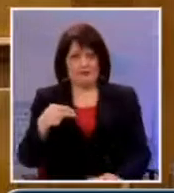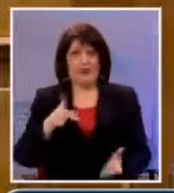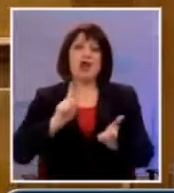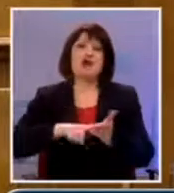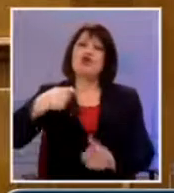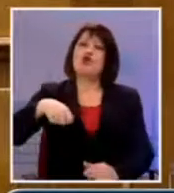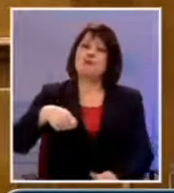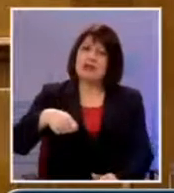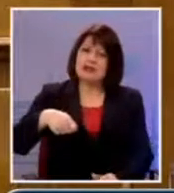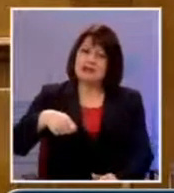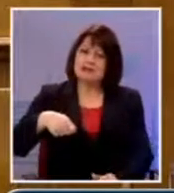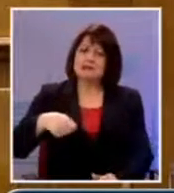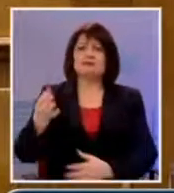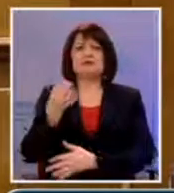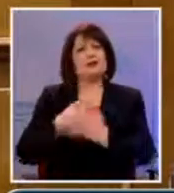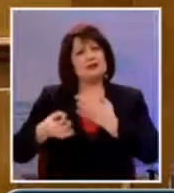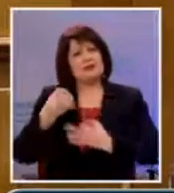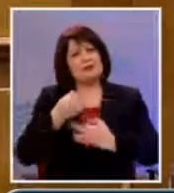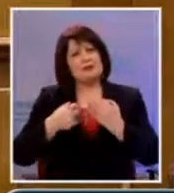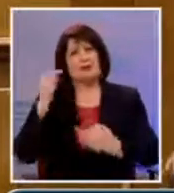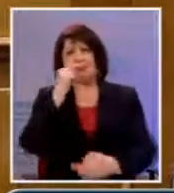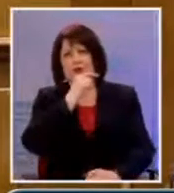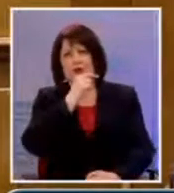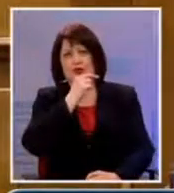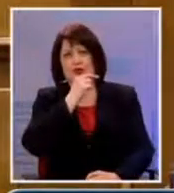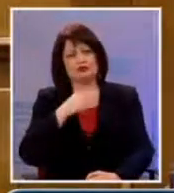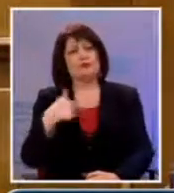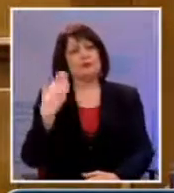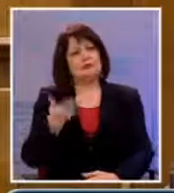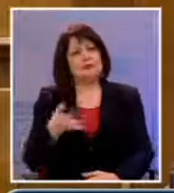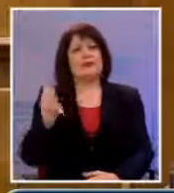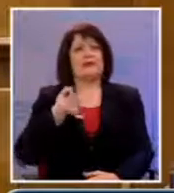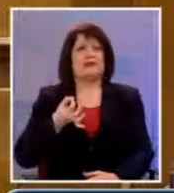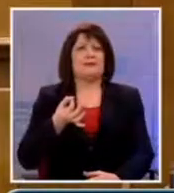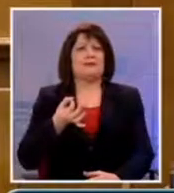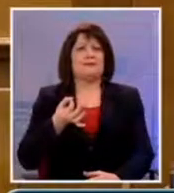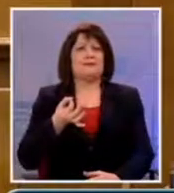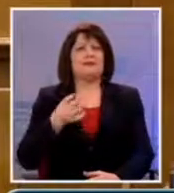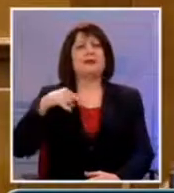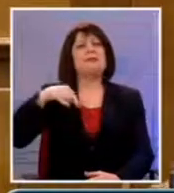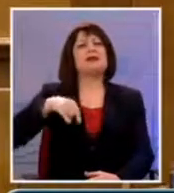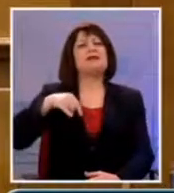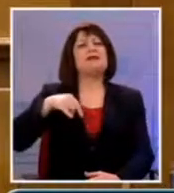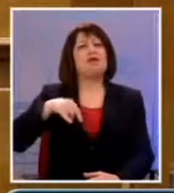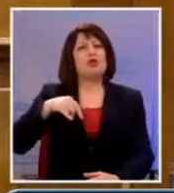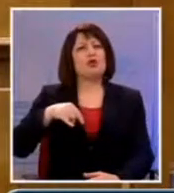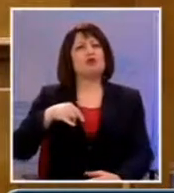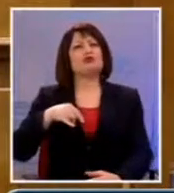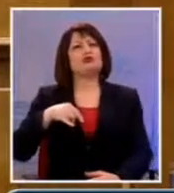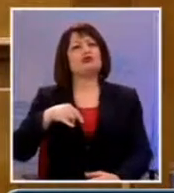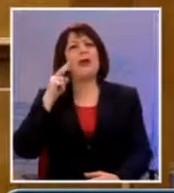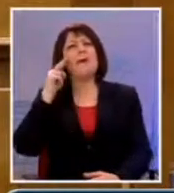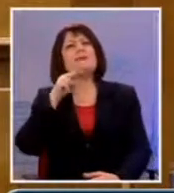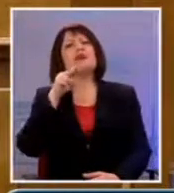νομικές τις ανέλησε ο Πρωθυπουργός, θα μιλήσει ο κύριος Παρασκευόπουλος, ο αρμόδιος επίτροπος